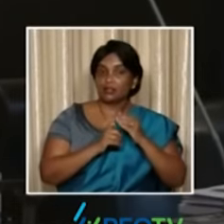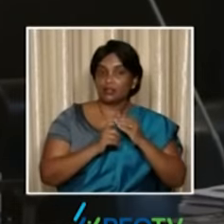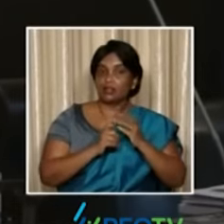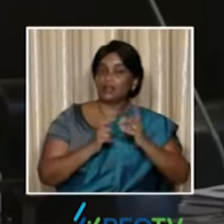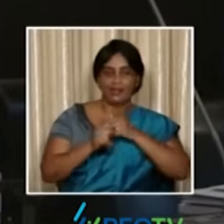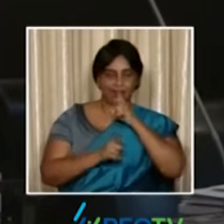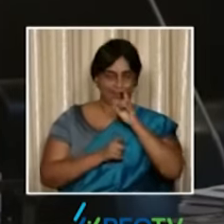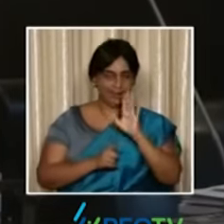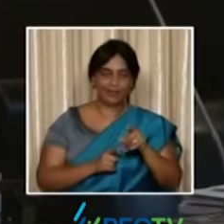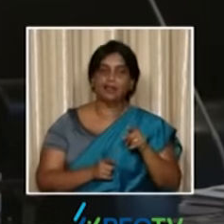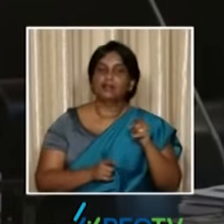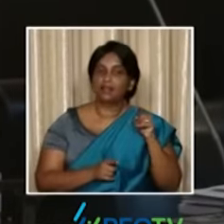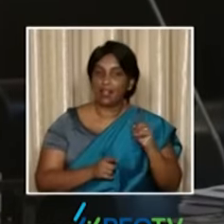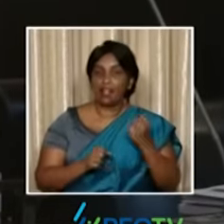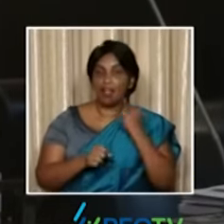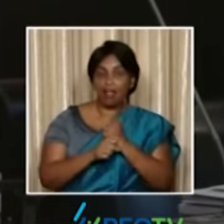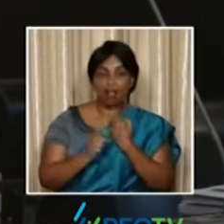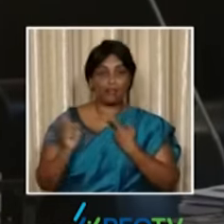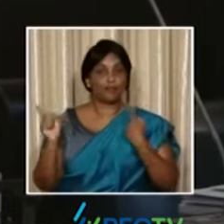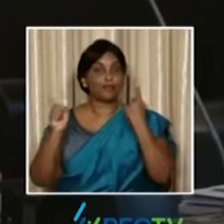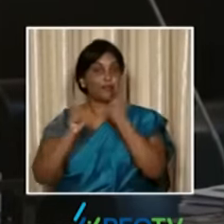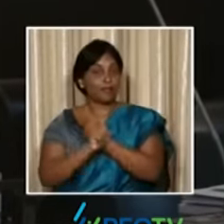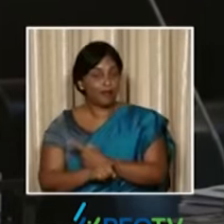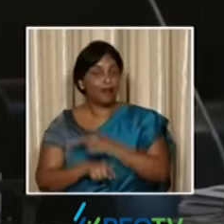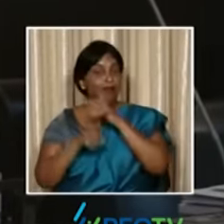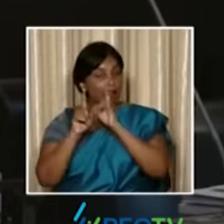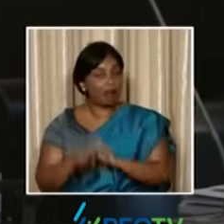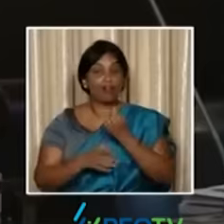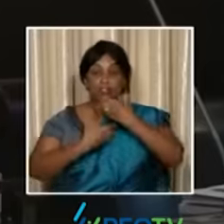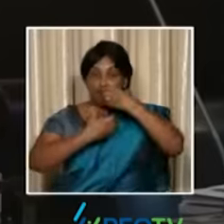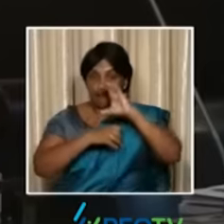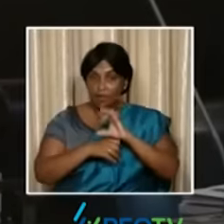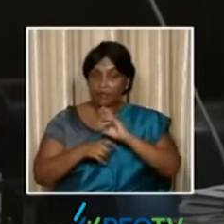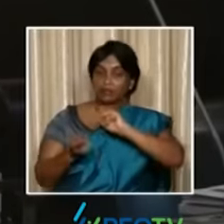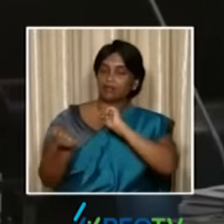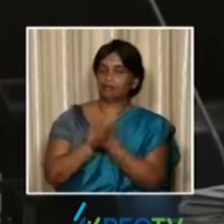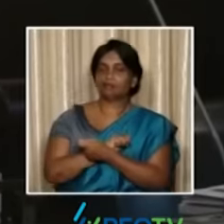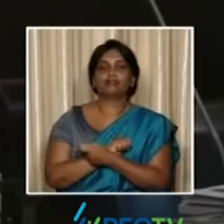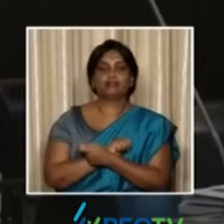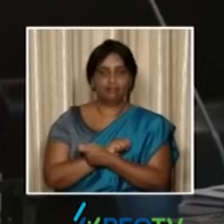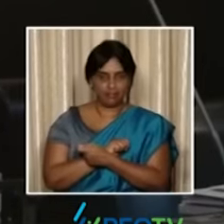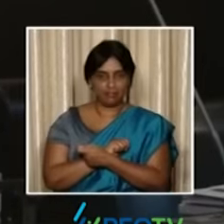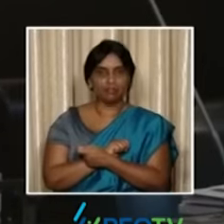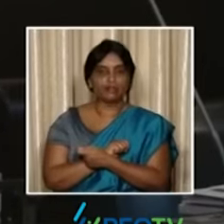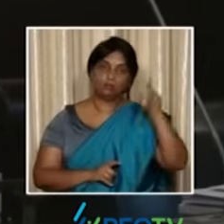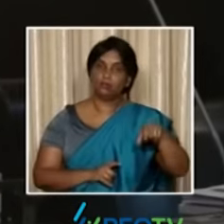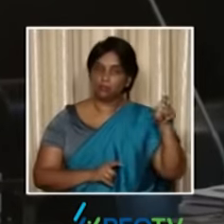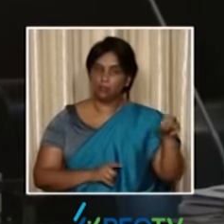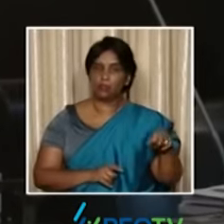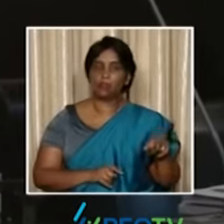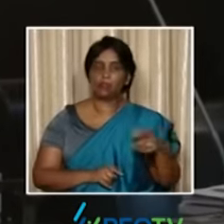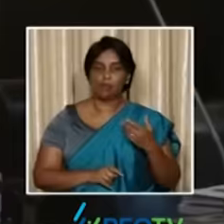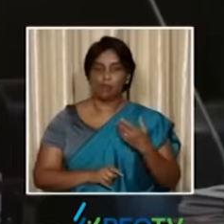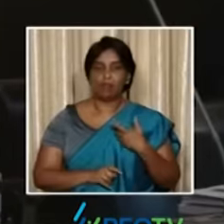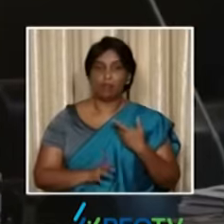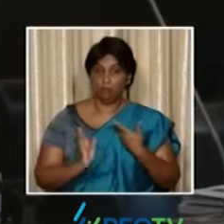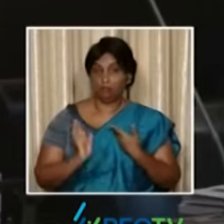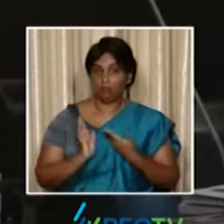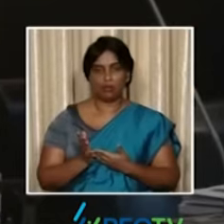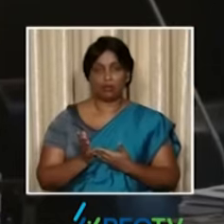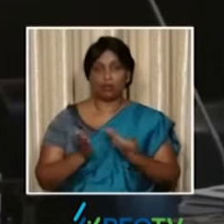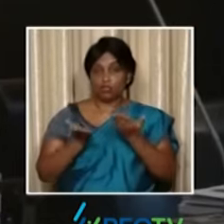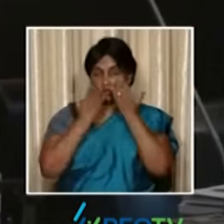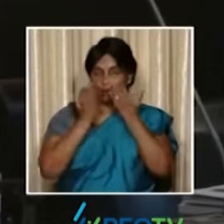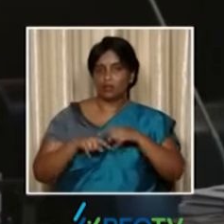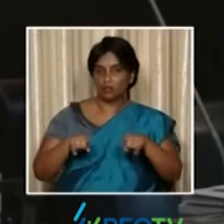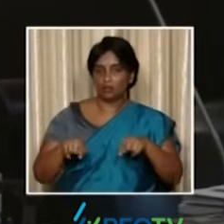න්‍යාය විග්‍රහ කරා. ඔබතුමා ආණ්ඩුවට ගියාම අද ඒ ආර්ථික විද්‍යාවම අනිත් පැත්තට ඒ උණ්ඩුකු පුච්ච න්‍යාය විග්‍රහ කරනවා. මමලා ගෝන්නම් වාර්තා